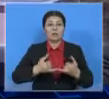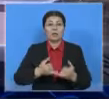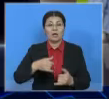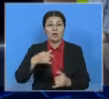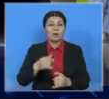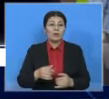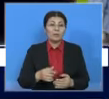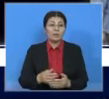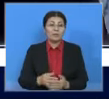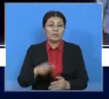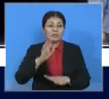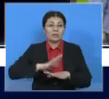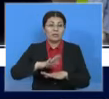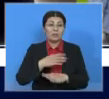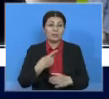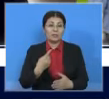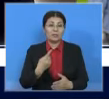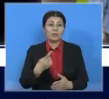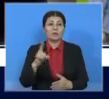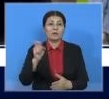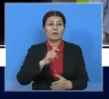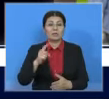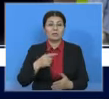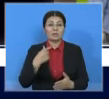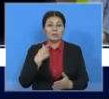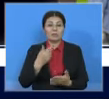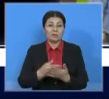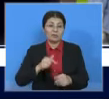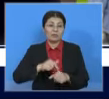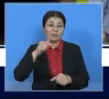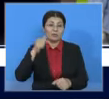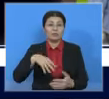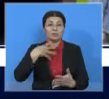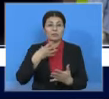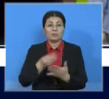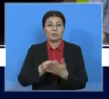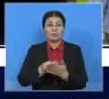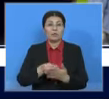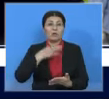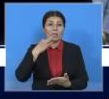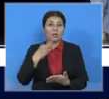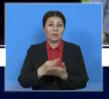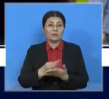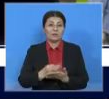страны. Мой первый опыт голосования, поэтому я вот почувствовал свою ответственность, свой вес